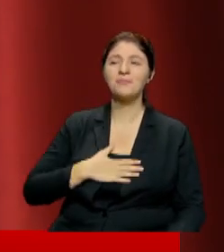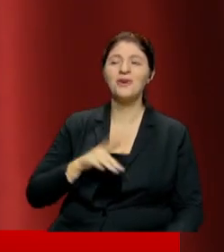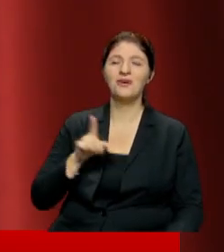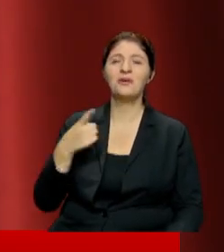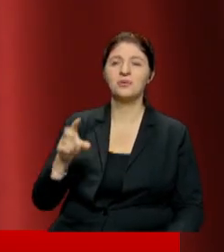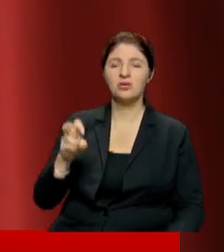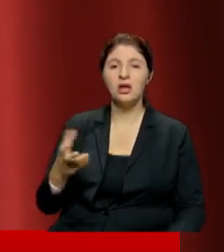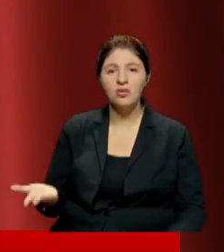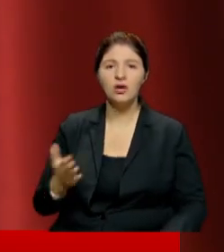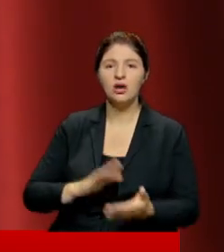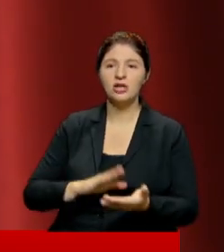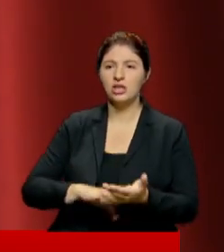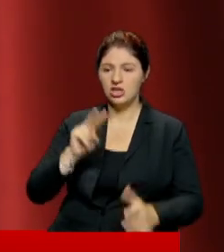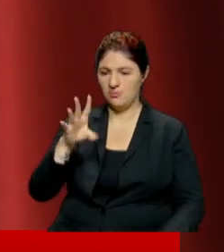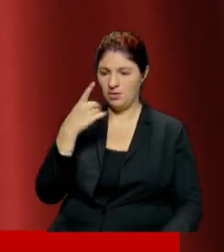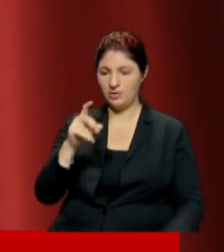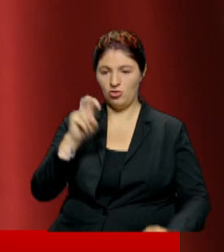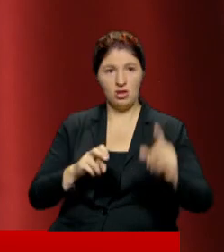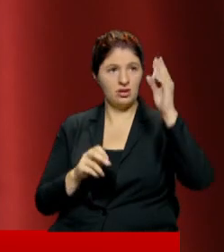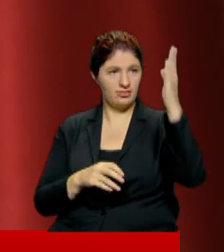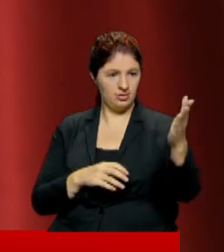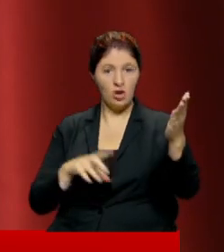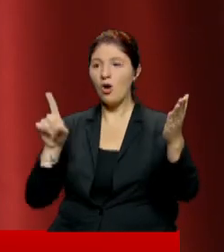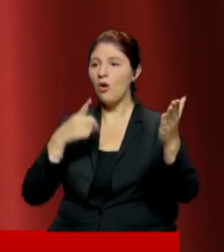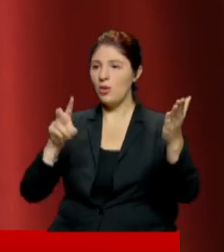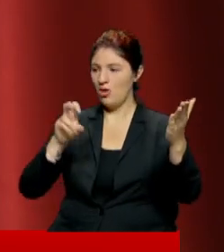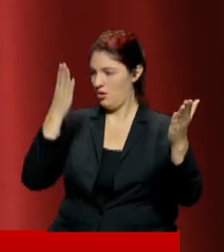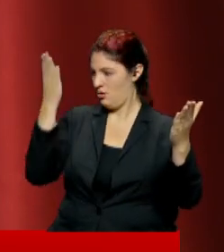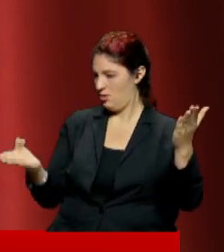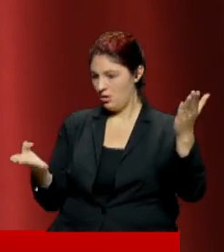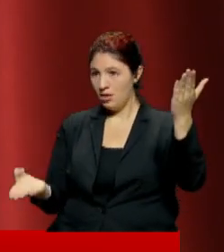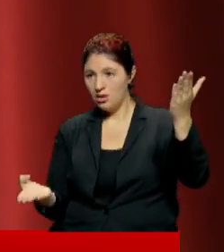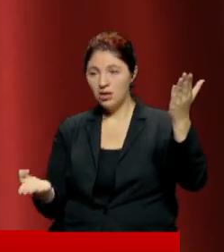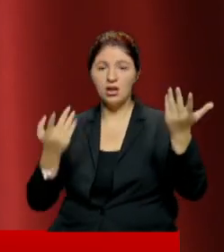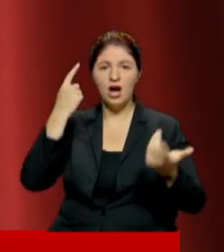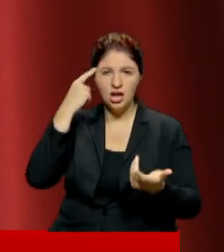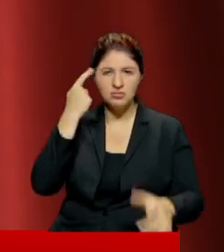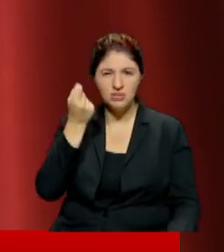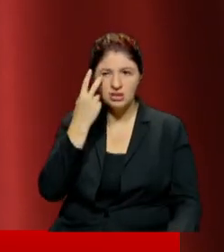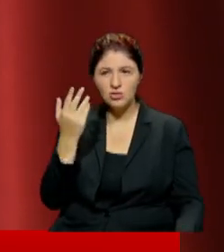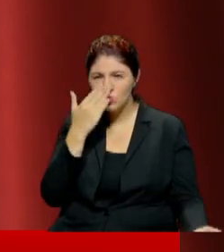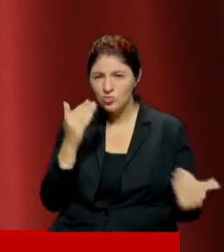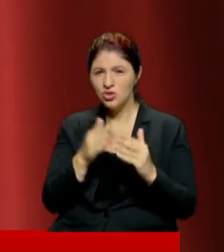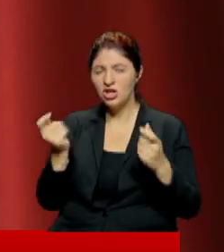10.000 dolar ya arkadaşın 25 bin dolar nerede 10.000 dolar nerede ya akılla mantıkla bağdaşır dışrak